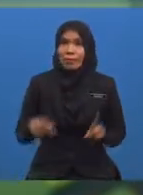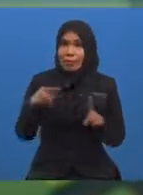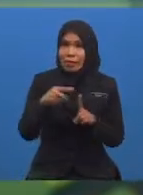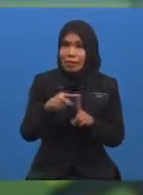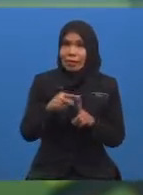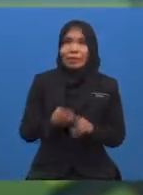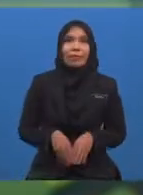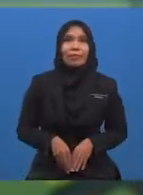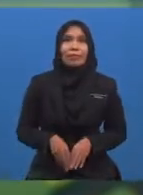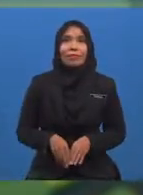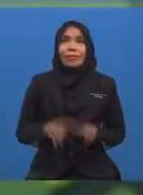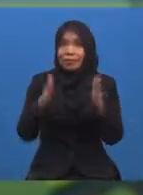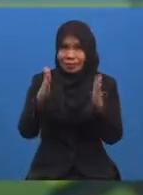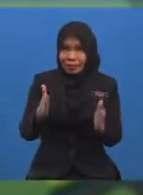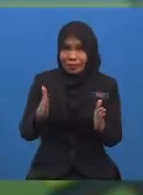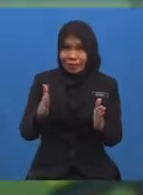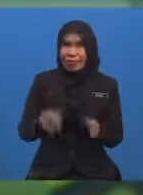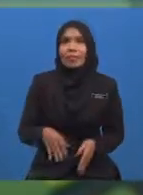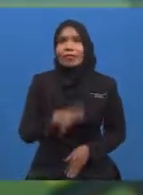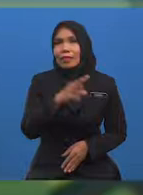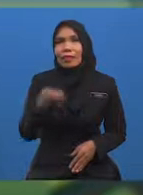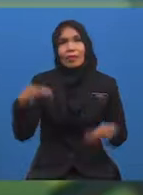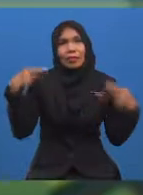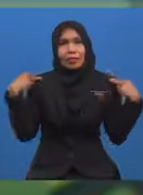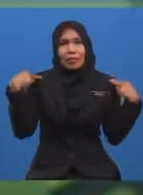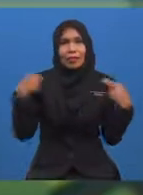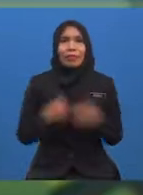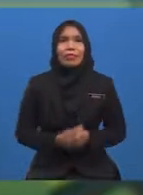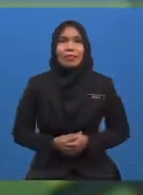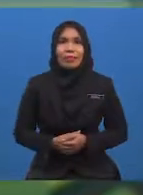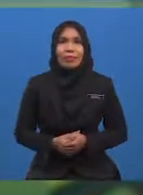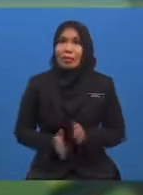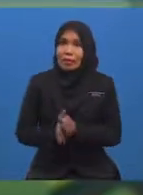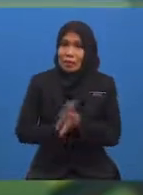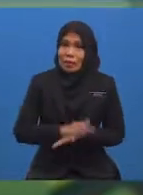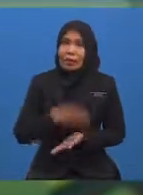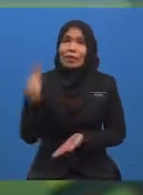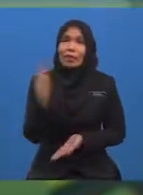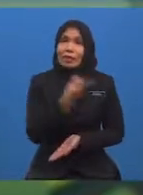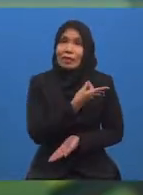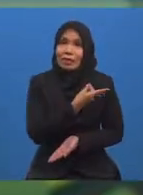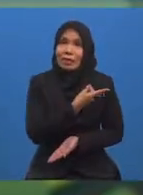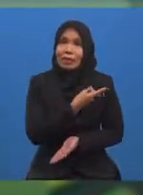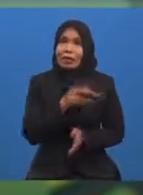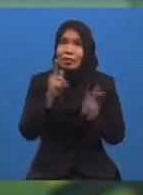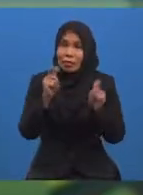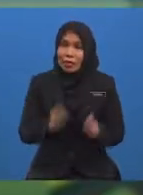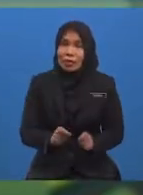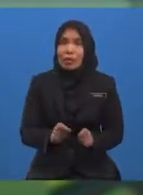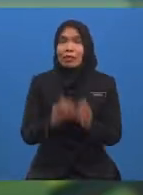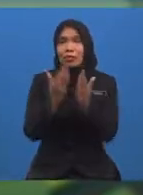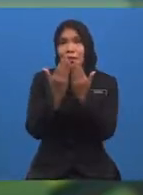amat berguna kan? Jadi kita sebagai manusia haruslah bersyukur